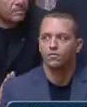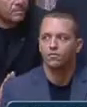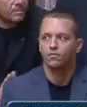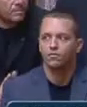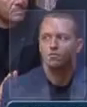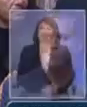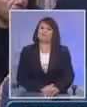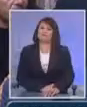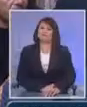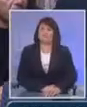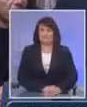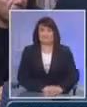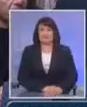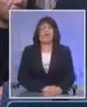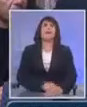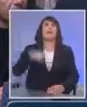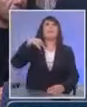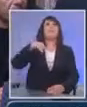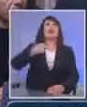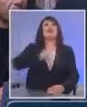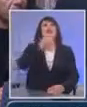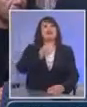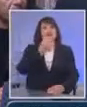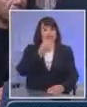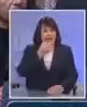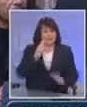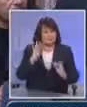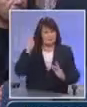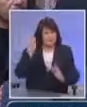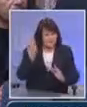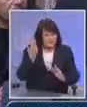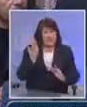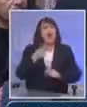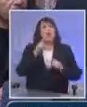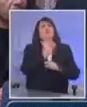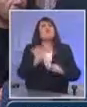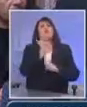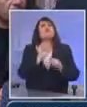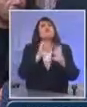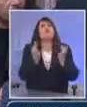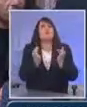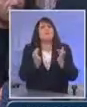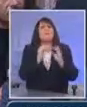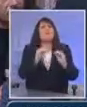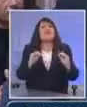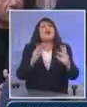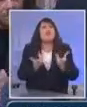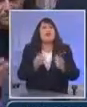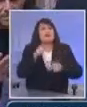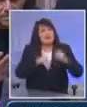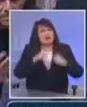η παιδεία, η μεν επί σώμας η γυμναστική, η δε επί ψυχή η γυμναστική. Με την